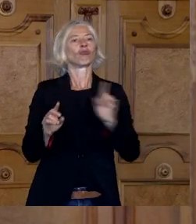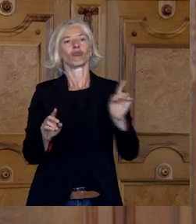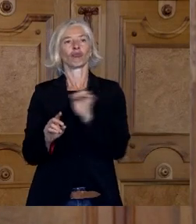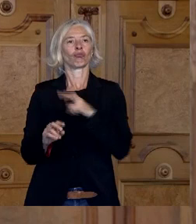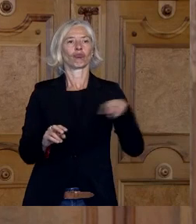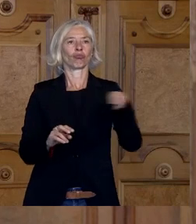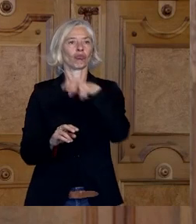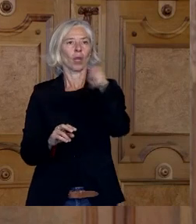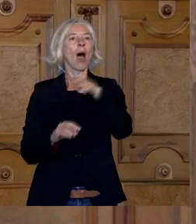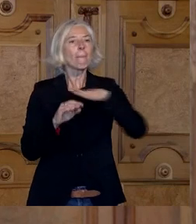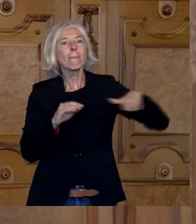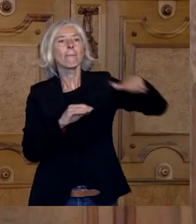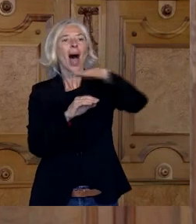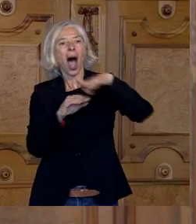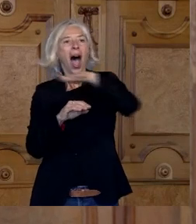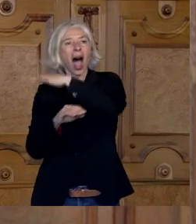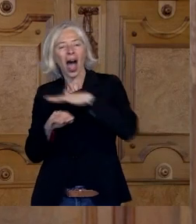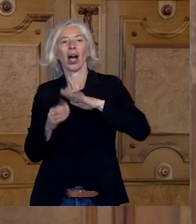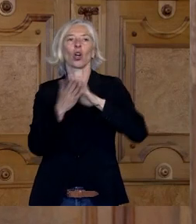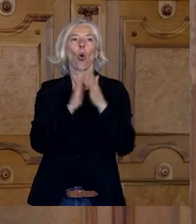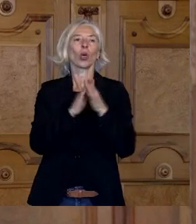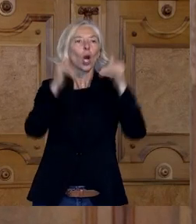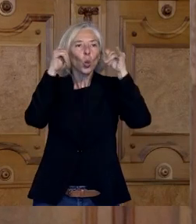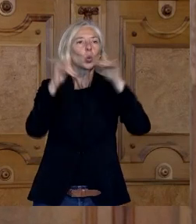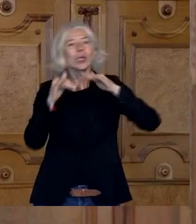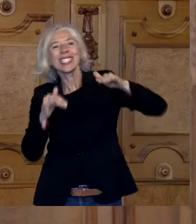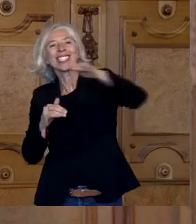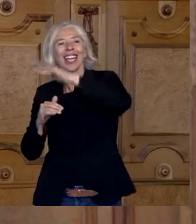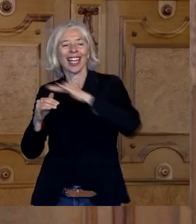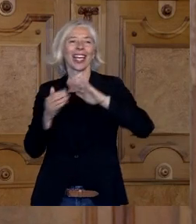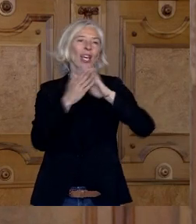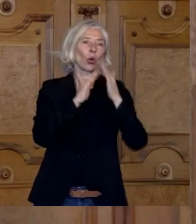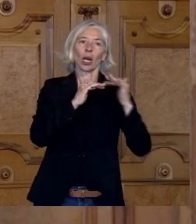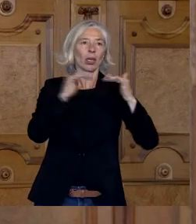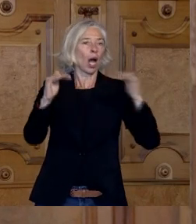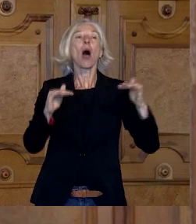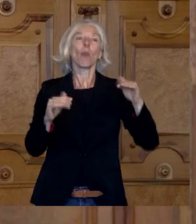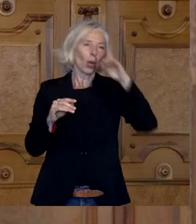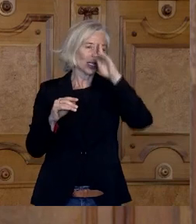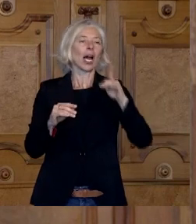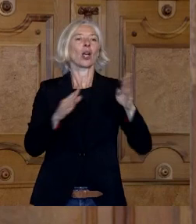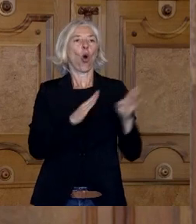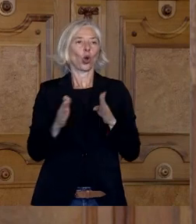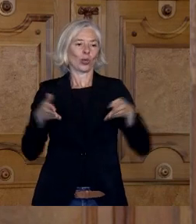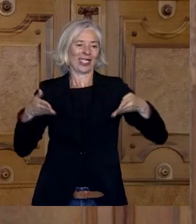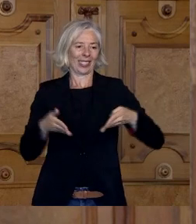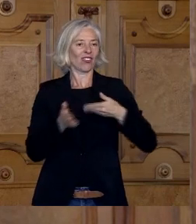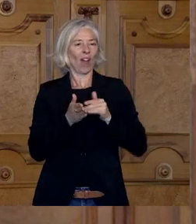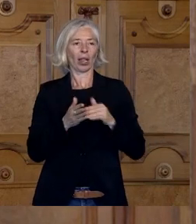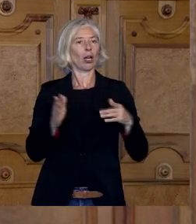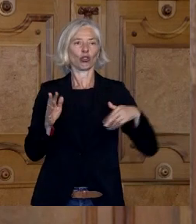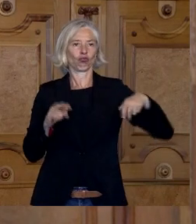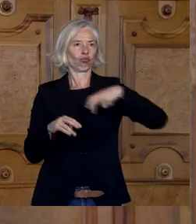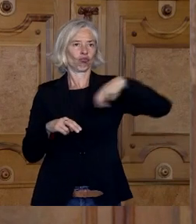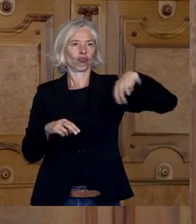Lechufer, werden wir weiter durchführen und auf die Einhaltung dieser Abstandsregeln und des Abstandsgebots achten. Und hier bitte auch nochmal der dringende Appell,